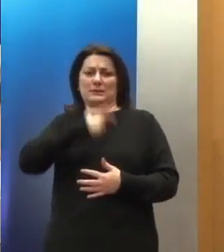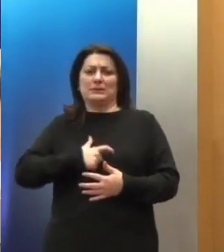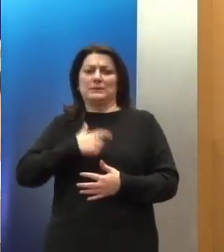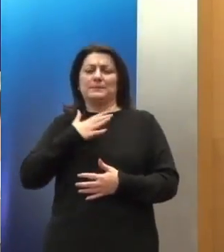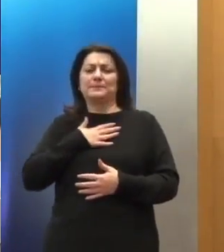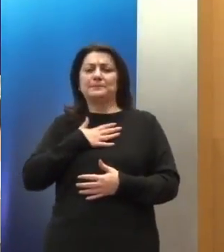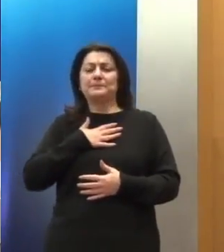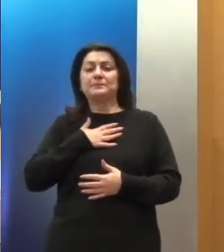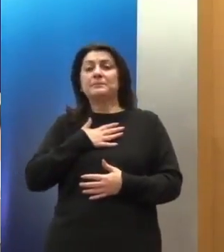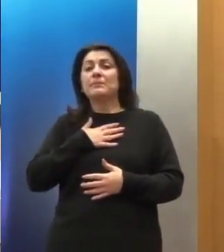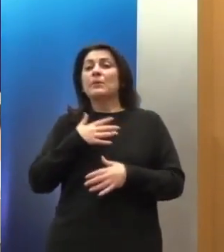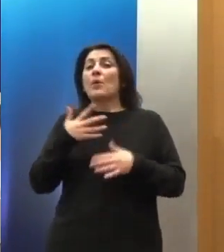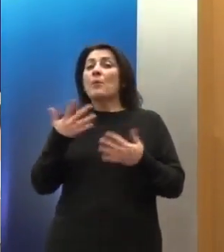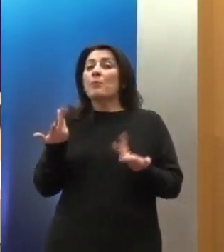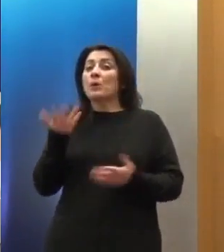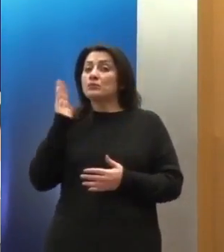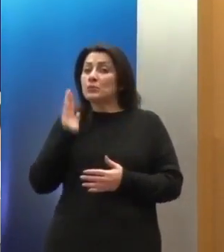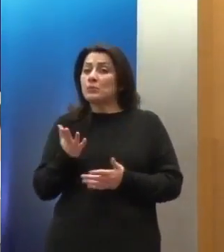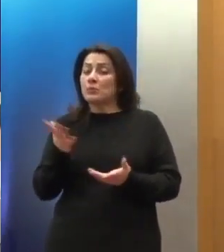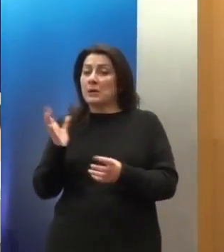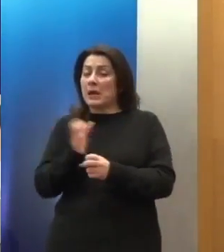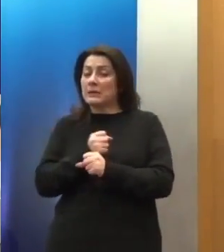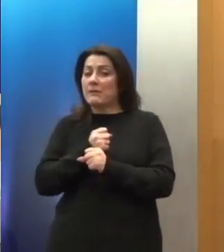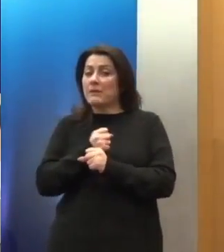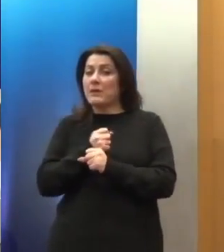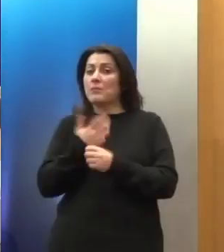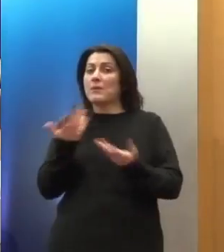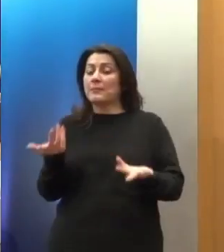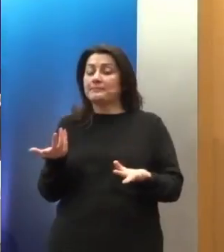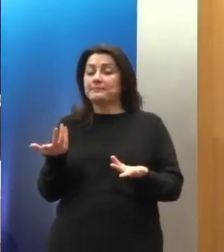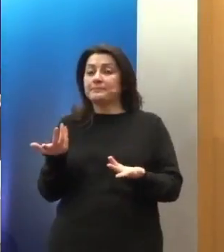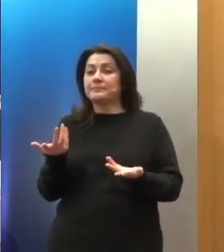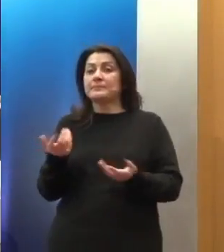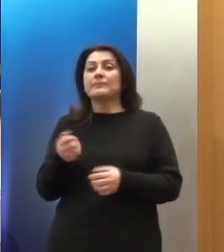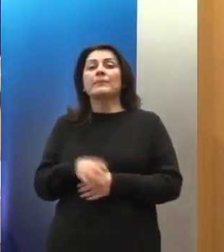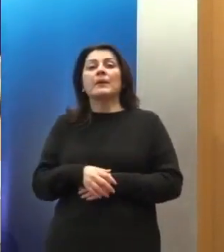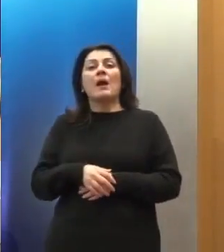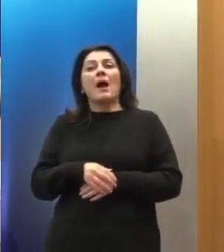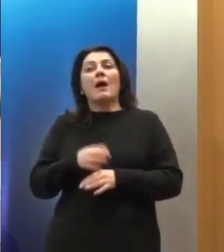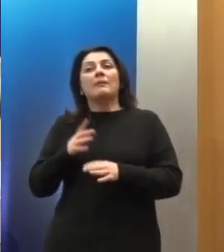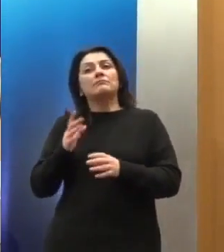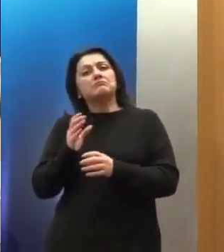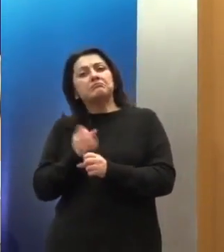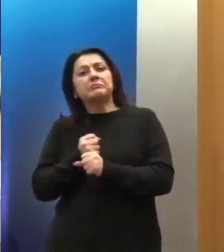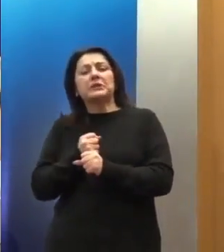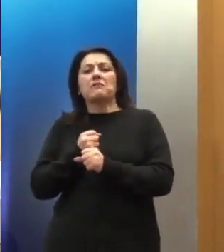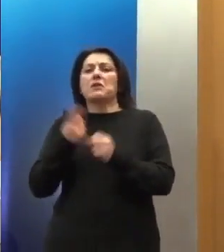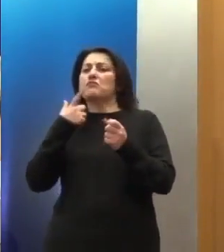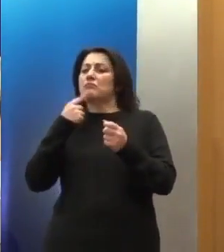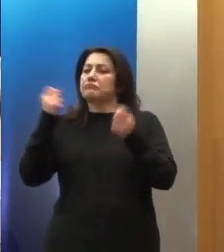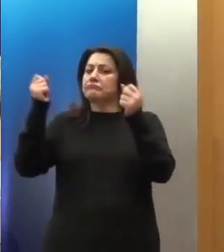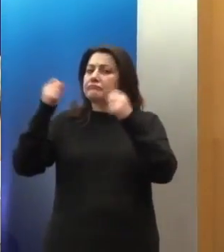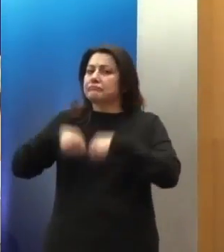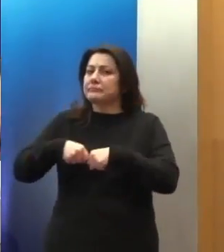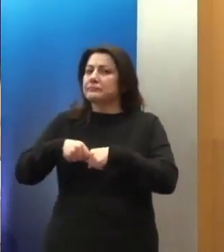πώς λοιπόν μπορούμε να περάσουμε σε μία συνεννόηση και